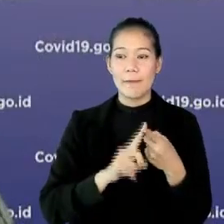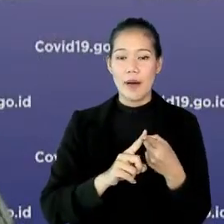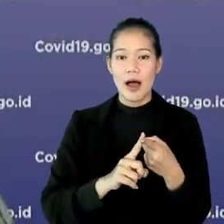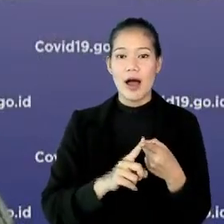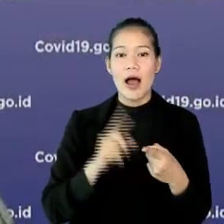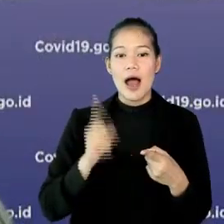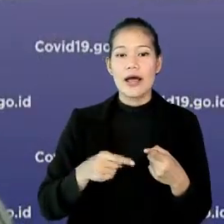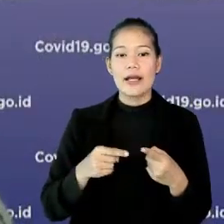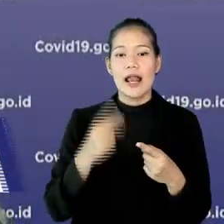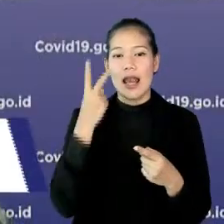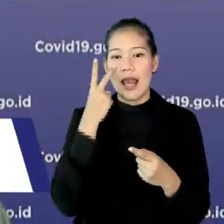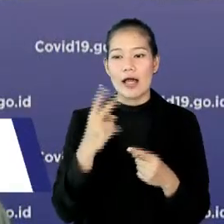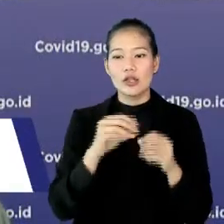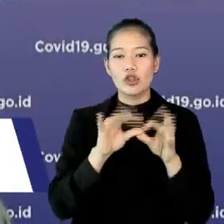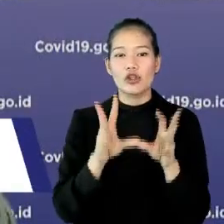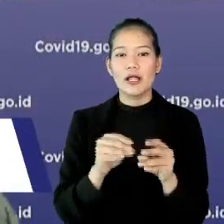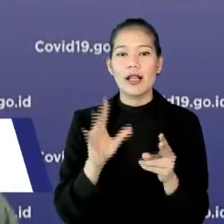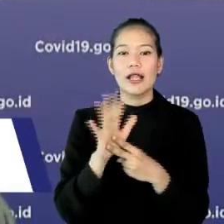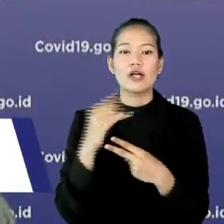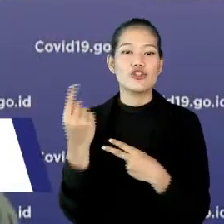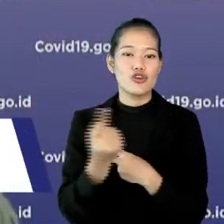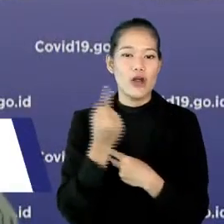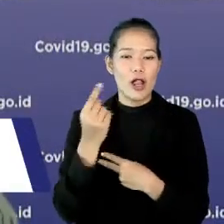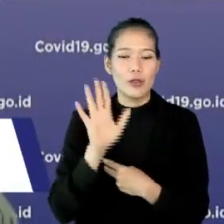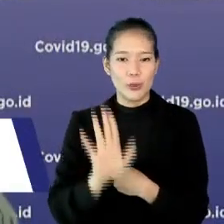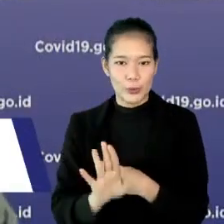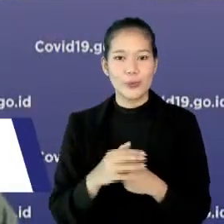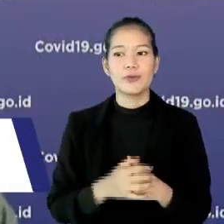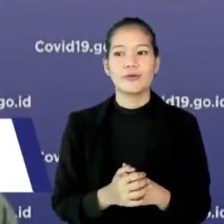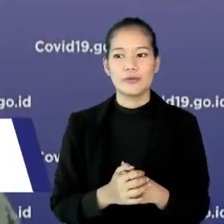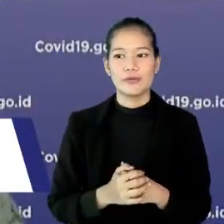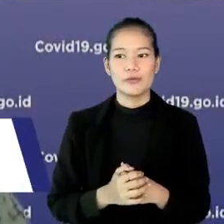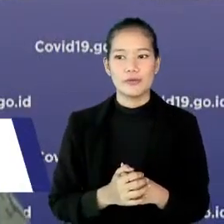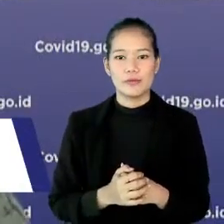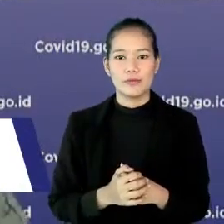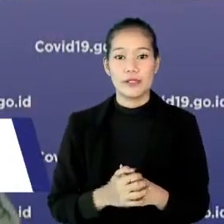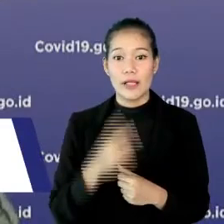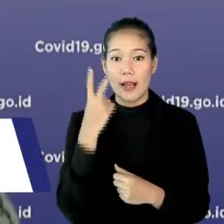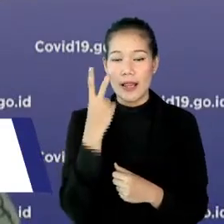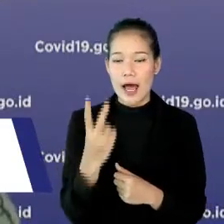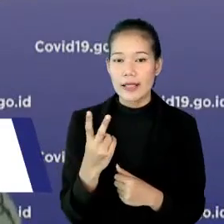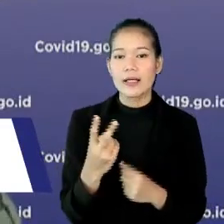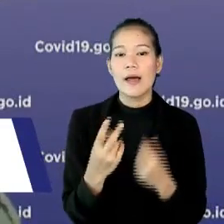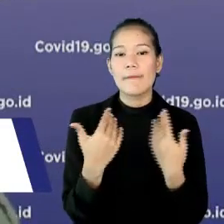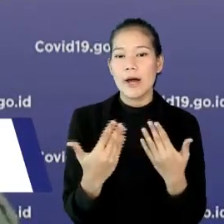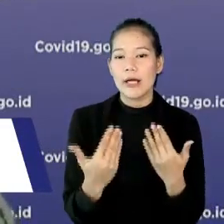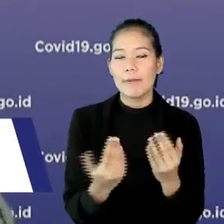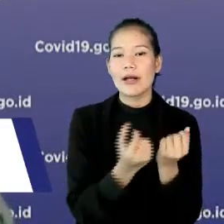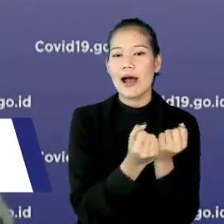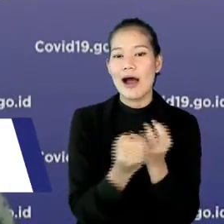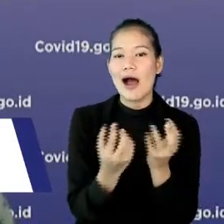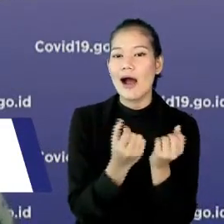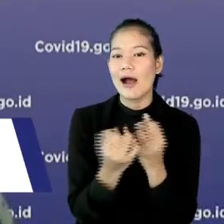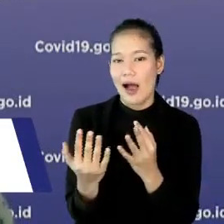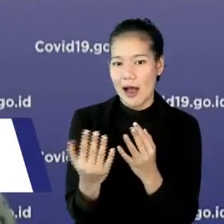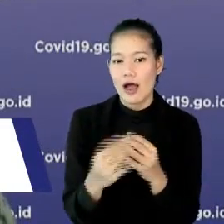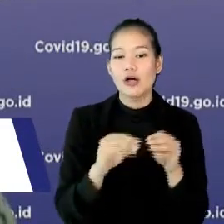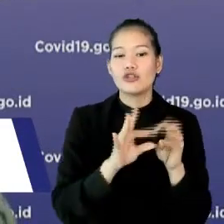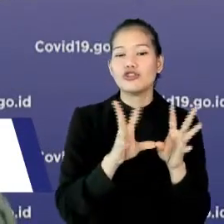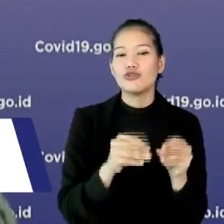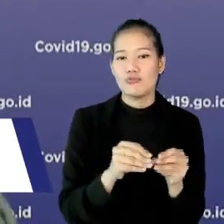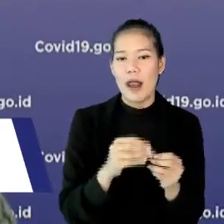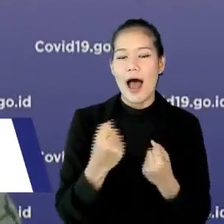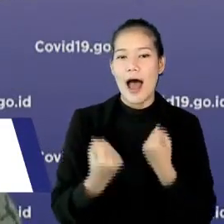masuk ke level nasional dulu sebelum masuk ke level provinsi. Jadi kita lihat dulu angka seperti biasa, kita fokusnya ke jumlah